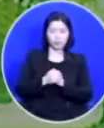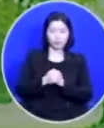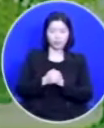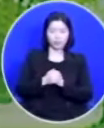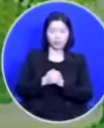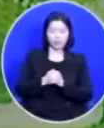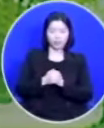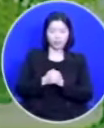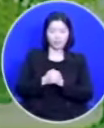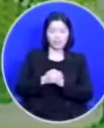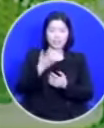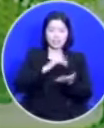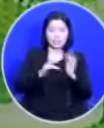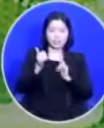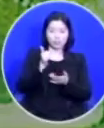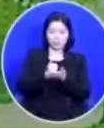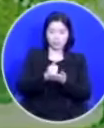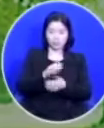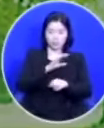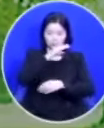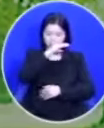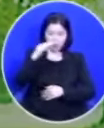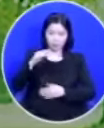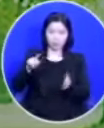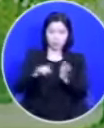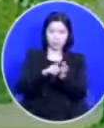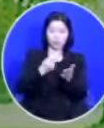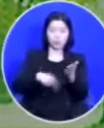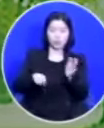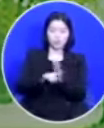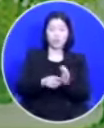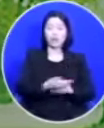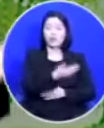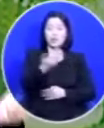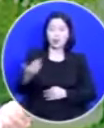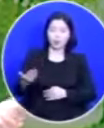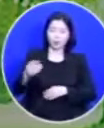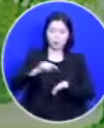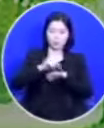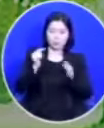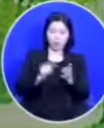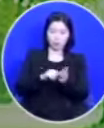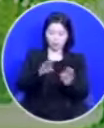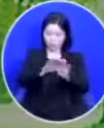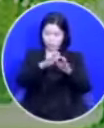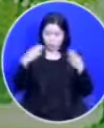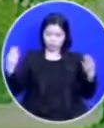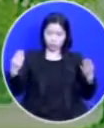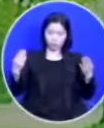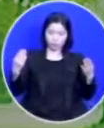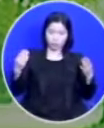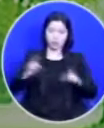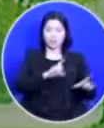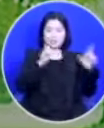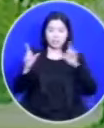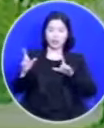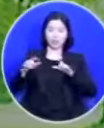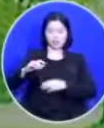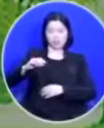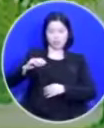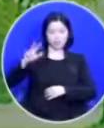예수님을 바로 미 드시려면 여러분의 마음을 열어 놓고 사는 각오가 돼 있어야 됩니다